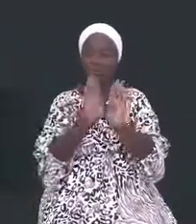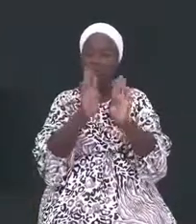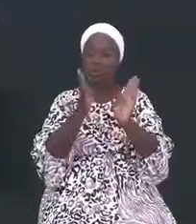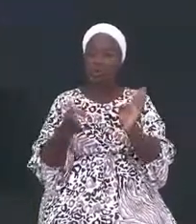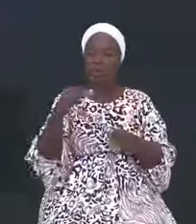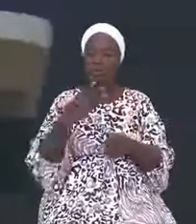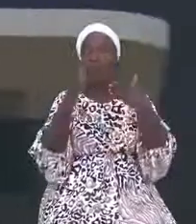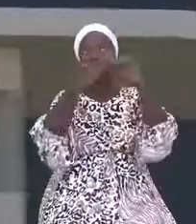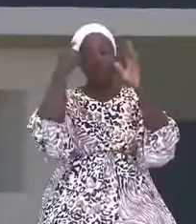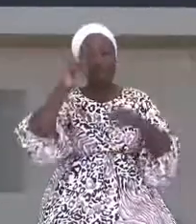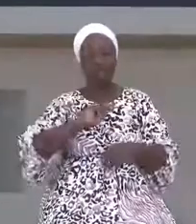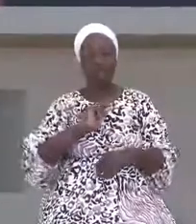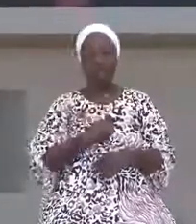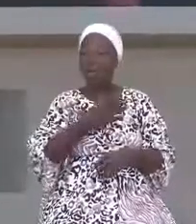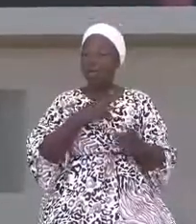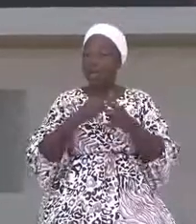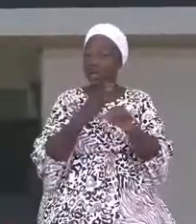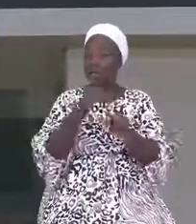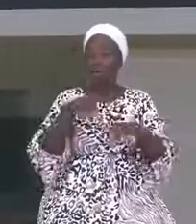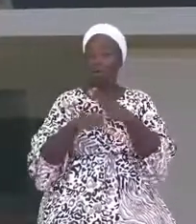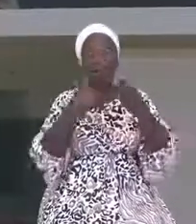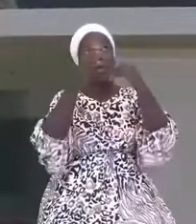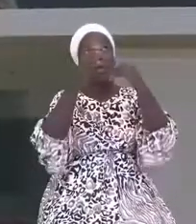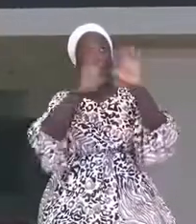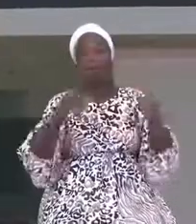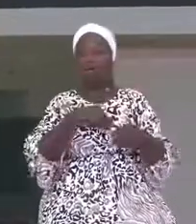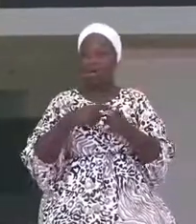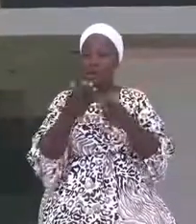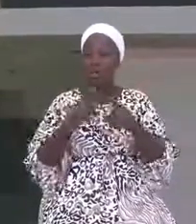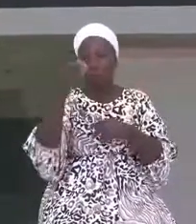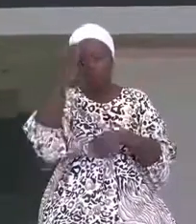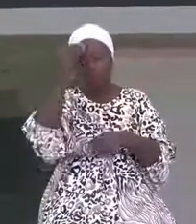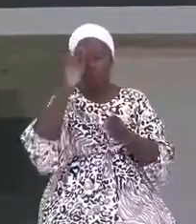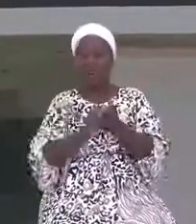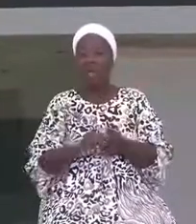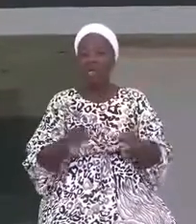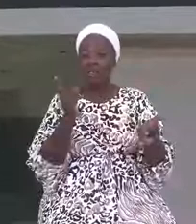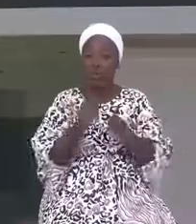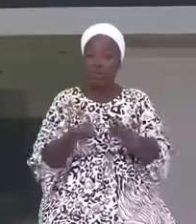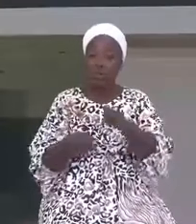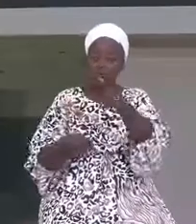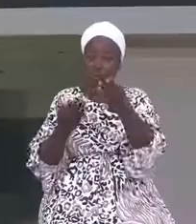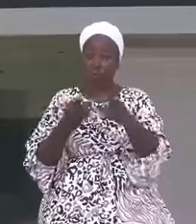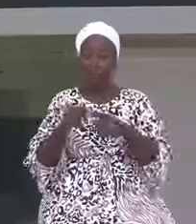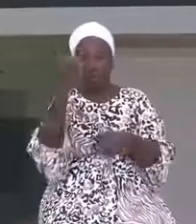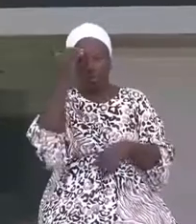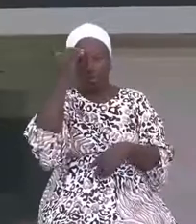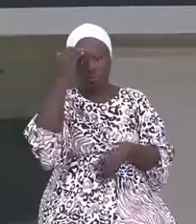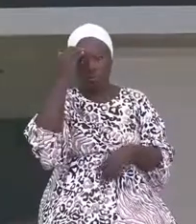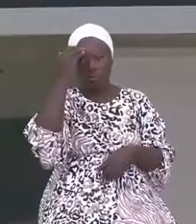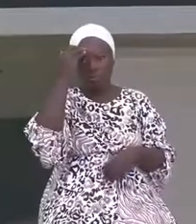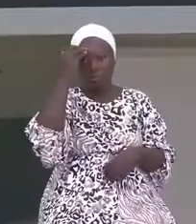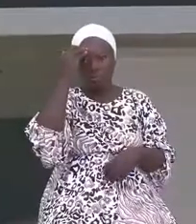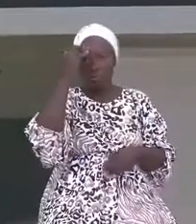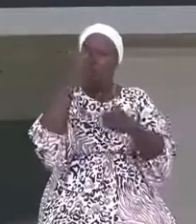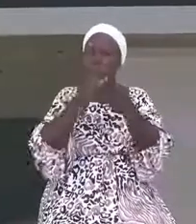du ciel pour nous, pour que nous puissions aller au ciel. Et il voulait donc connaître, comme toi, tu dois chercher à savoir